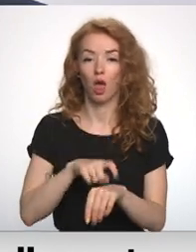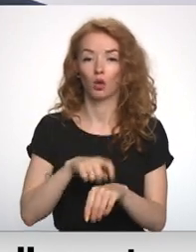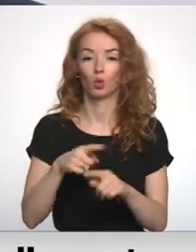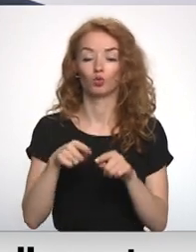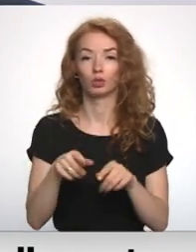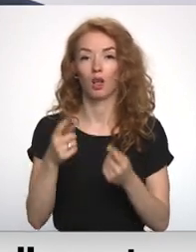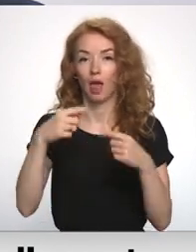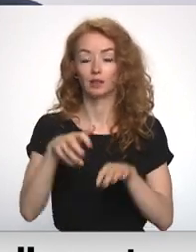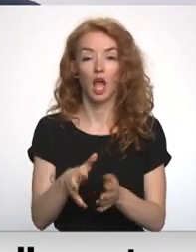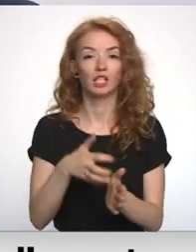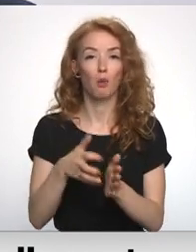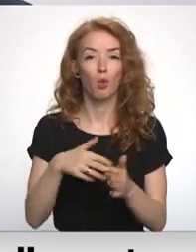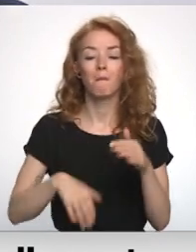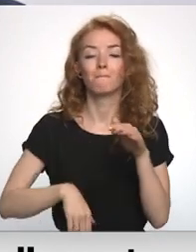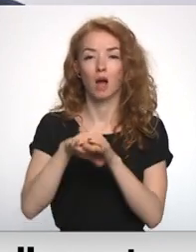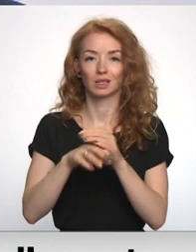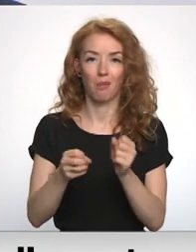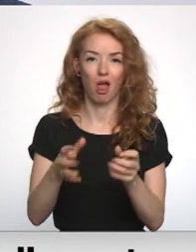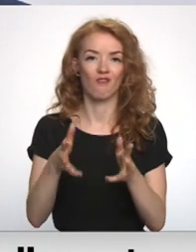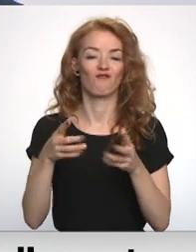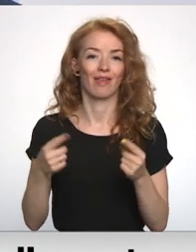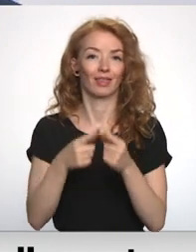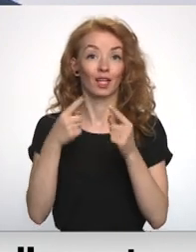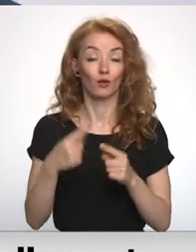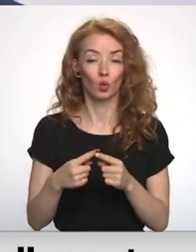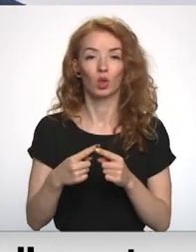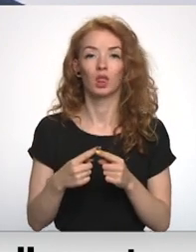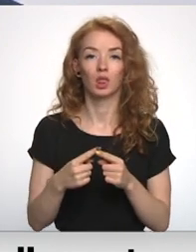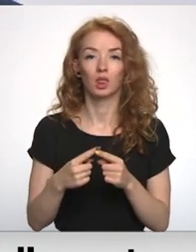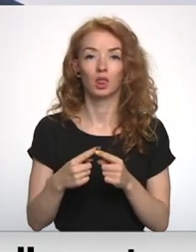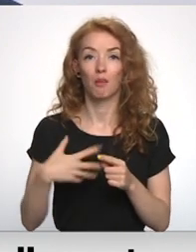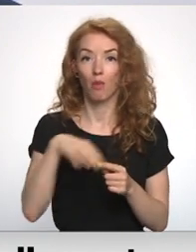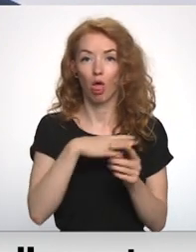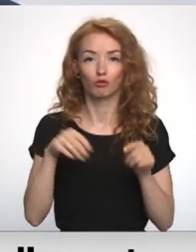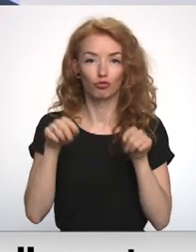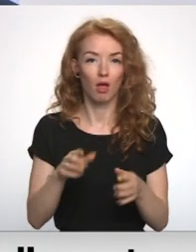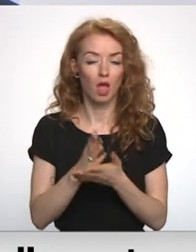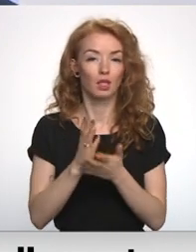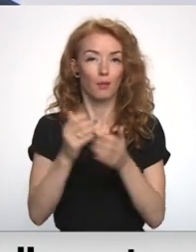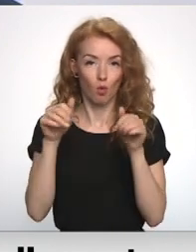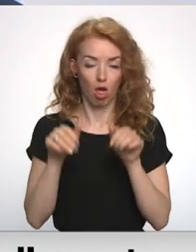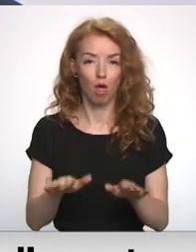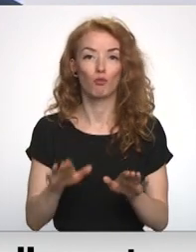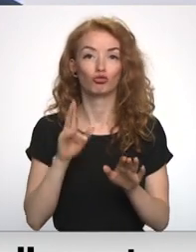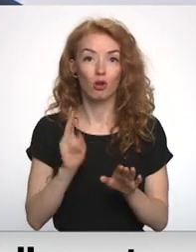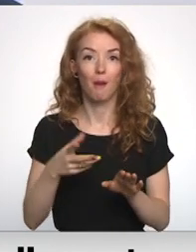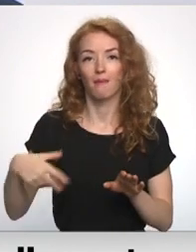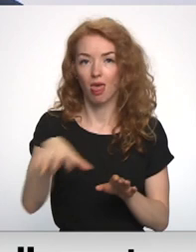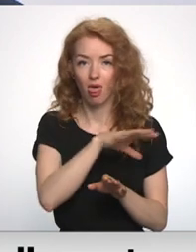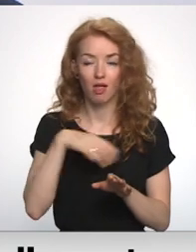laiks mums ir jāizmanto maksimāli efektīvi. Un līdz ar to mēs šeit esam pieņēmuši lēmumu, ka